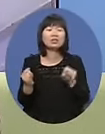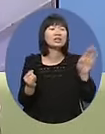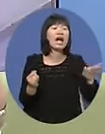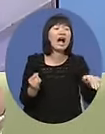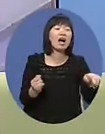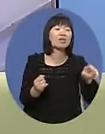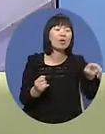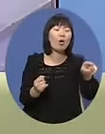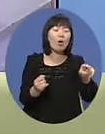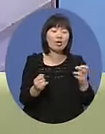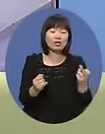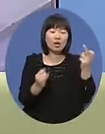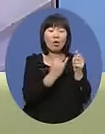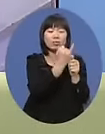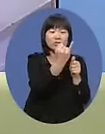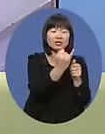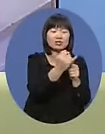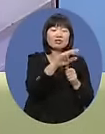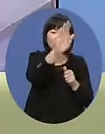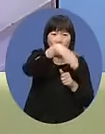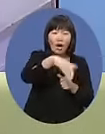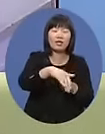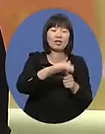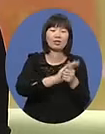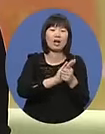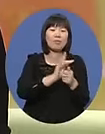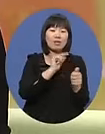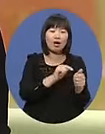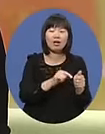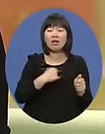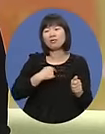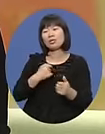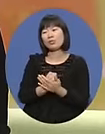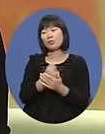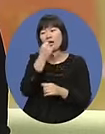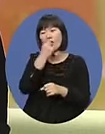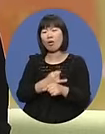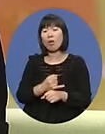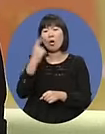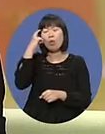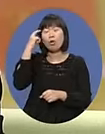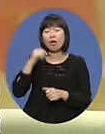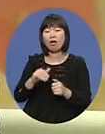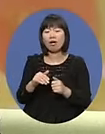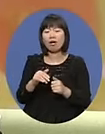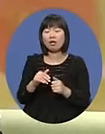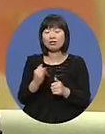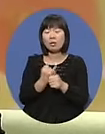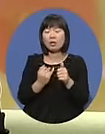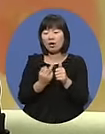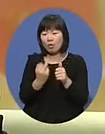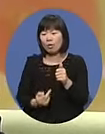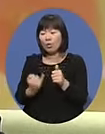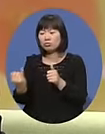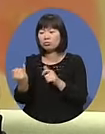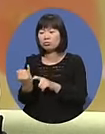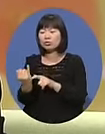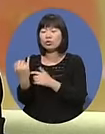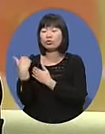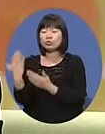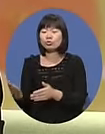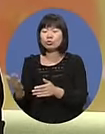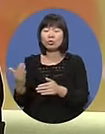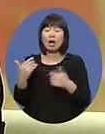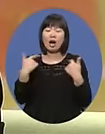그게 그때는 그렇게 서운하더라고요. 아니 쟤는 뭔데 쟤는 가만히 있고 나는 떠오라고 하는 어머, 거냐고. 저는 지금 들어도 막 화나는데요. 근데